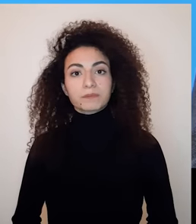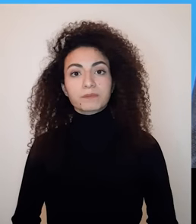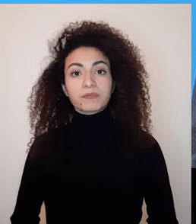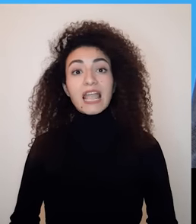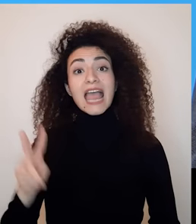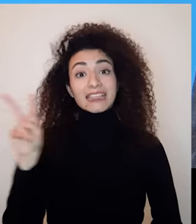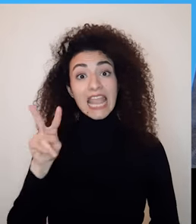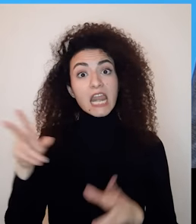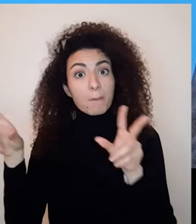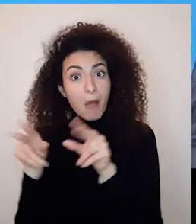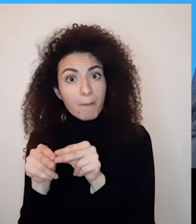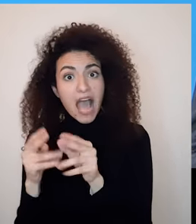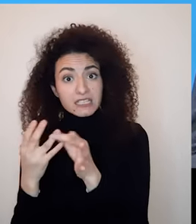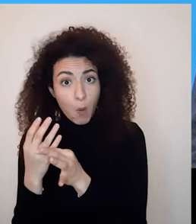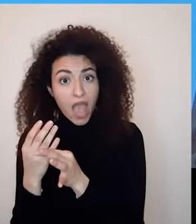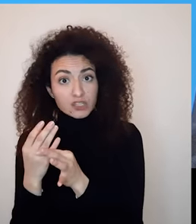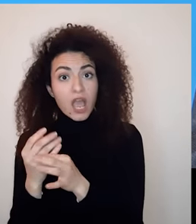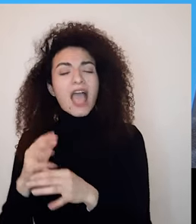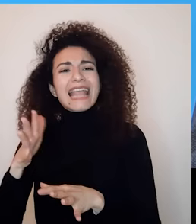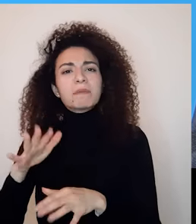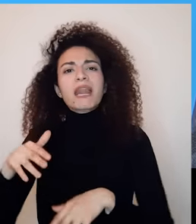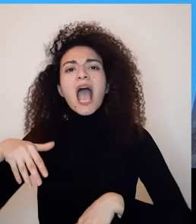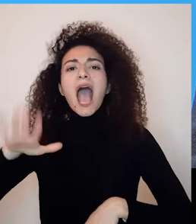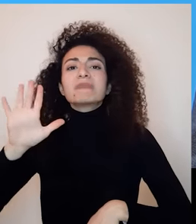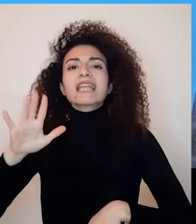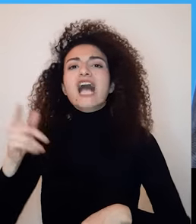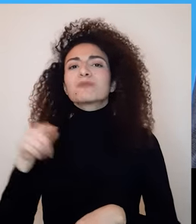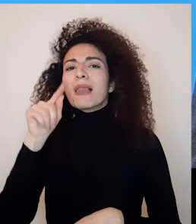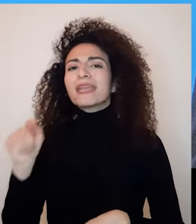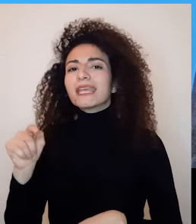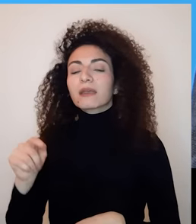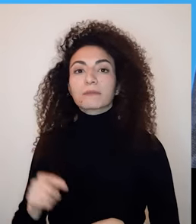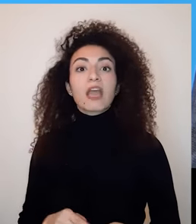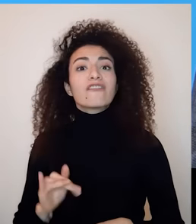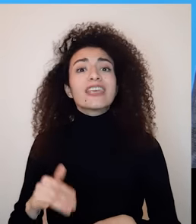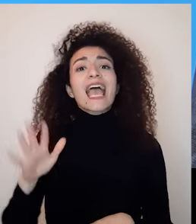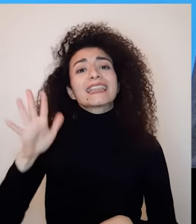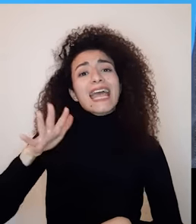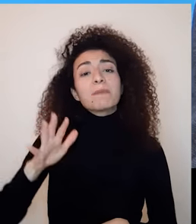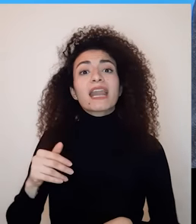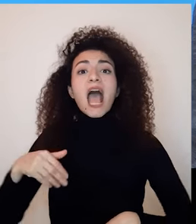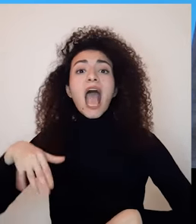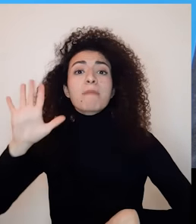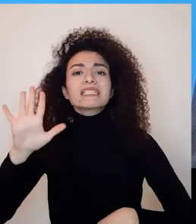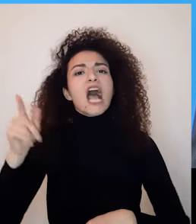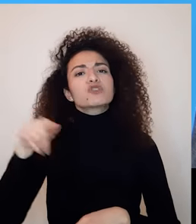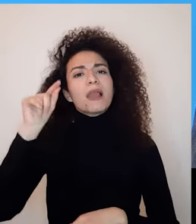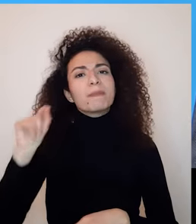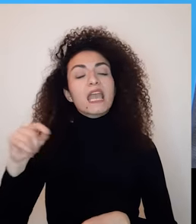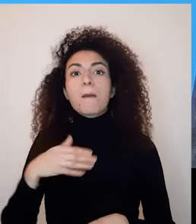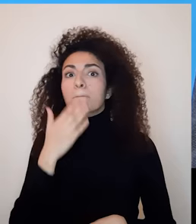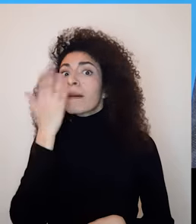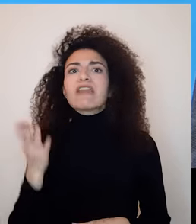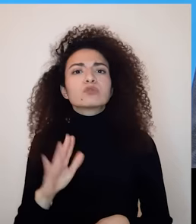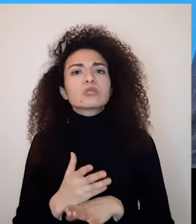35%. نسبة أسباب العقم عند الزوجين 15%، أما نسبة أسباب العقم الغير مفسرة هي